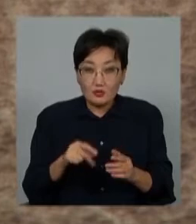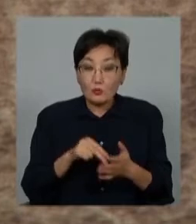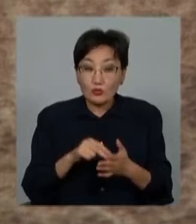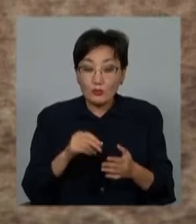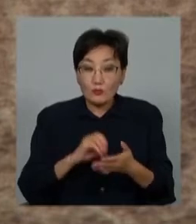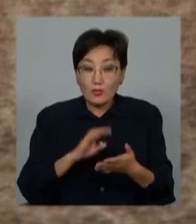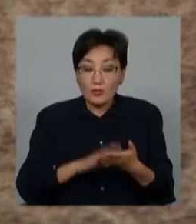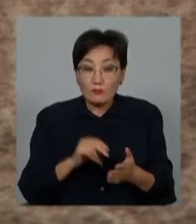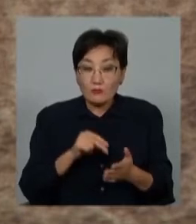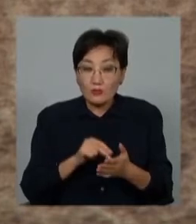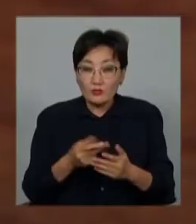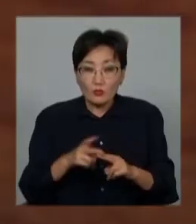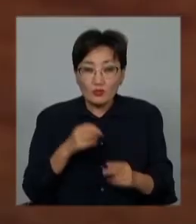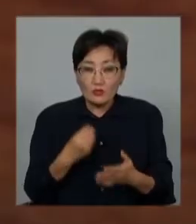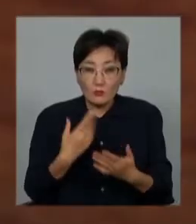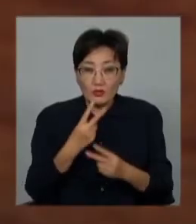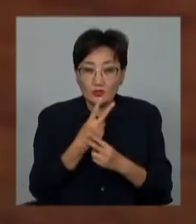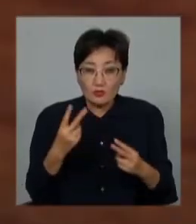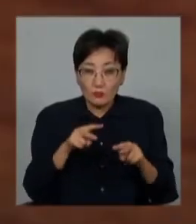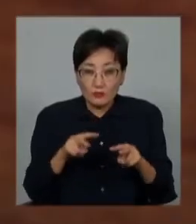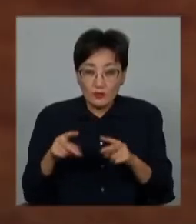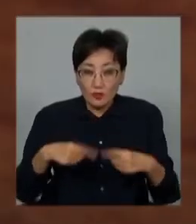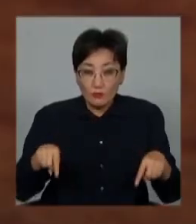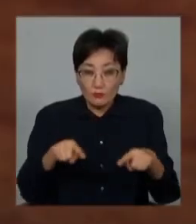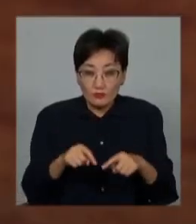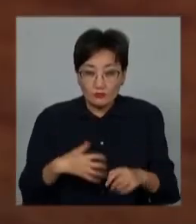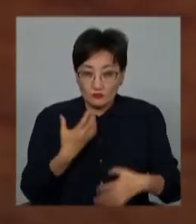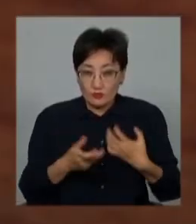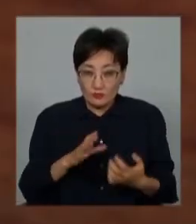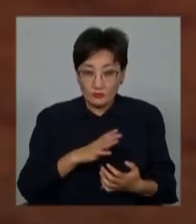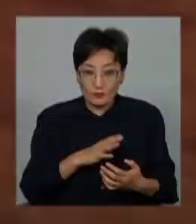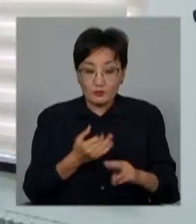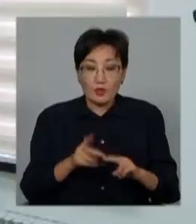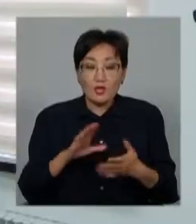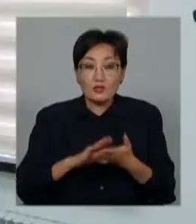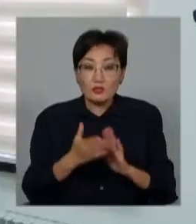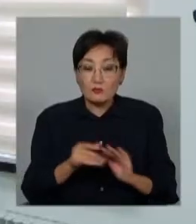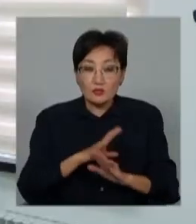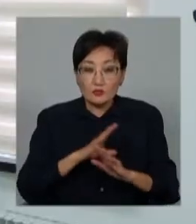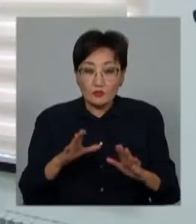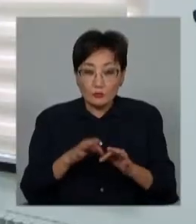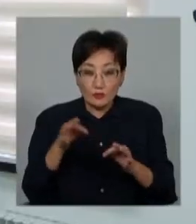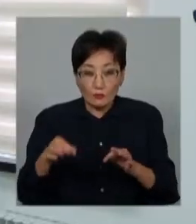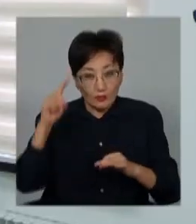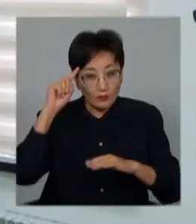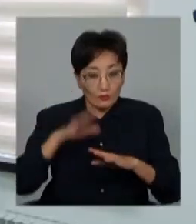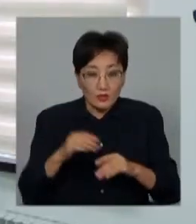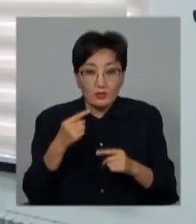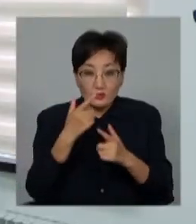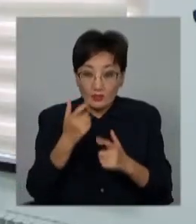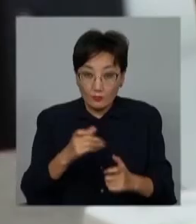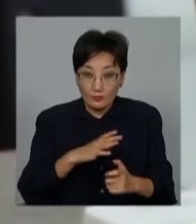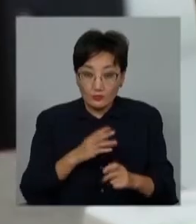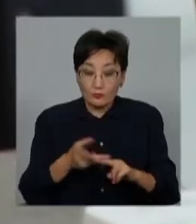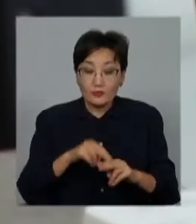Алайда бағаның шамадан тыс екенін байқаған бақылаушы орын жағаларын ұстаған. Солайша келісім болмай тұрып облыс әкімдігіне ескертіпті.